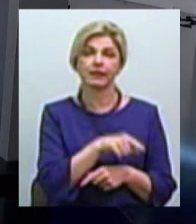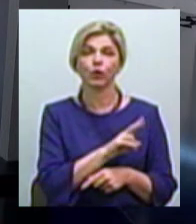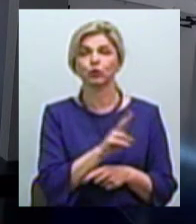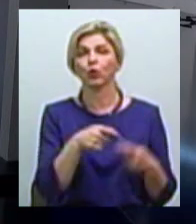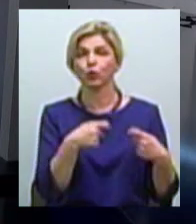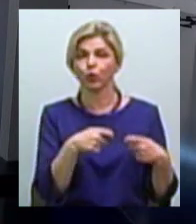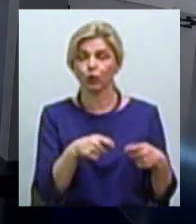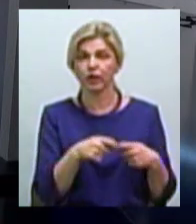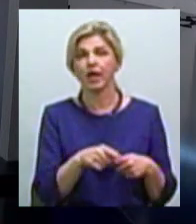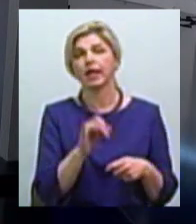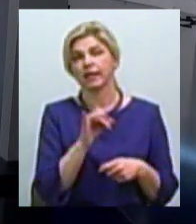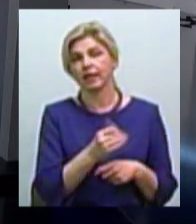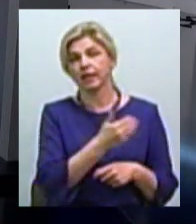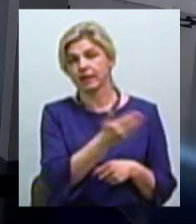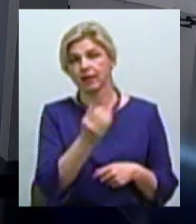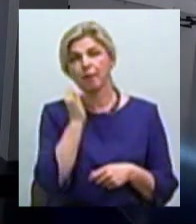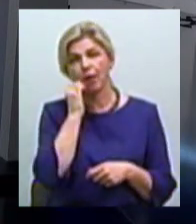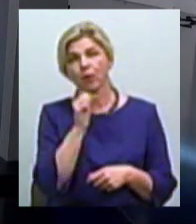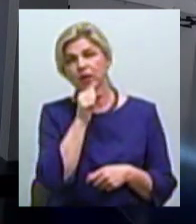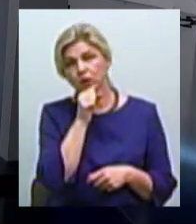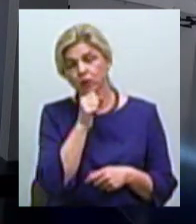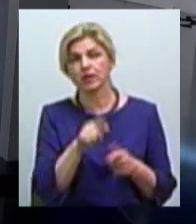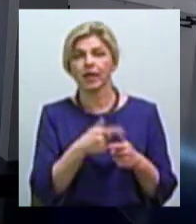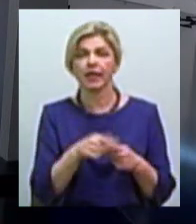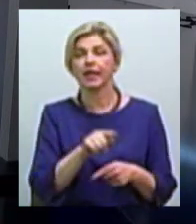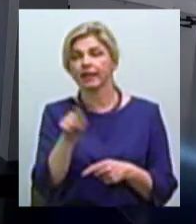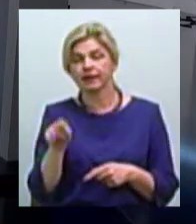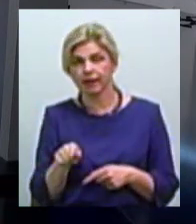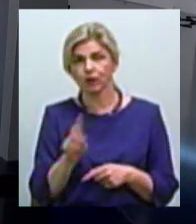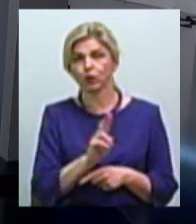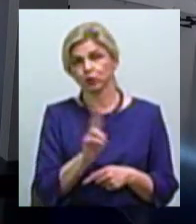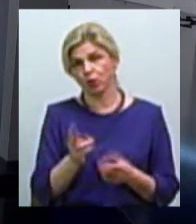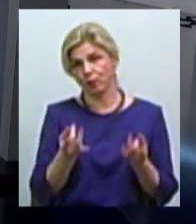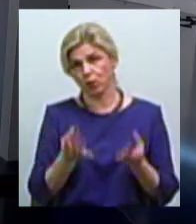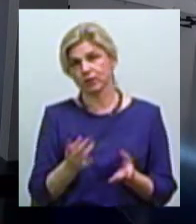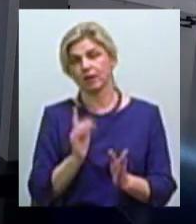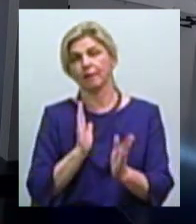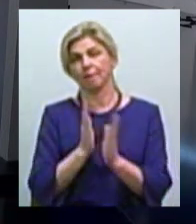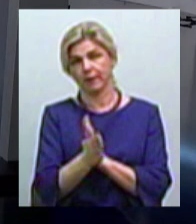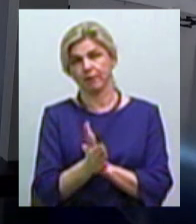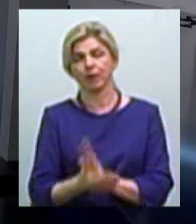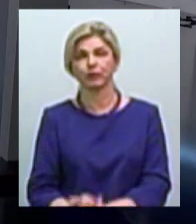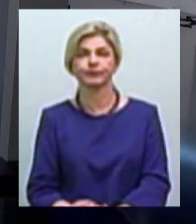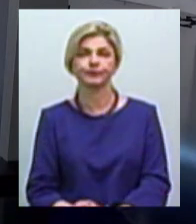торгує, тих самих бабусь і дідусів, і тих, хто просто проходить